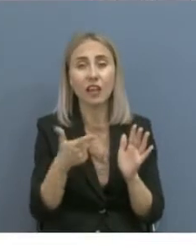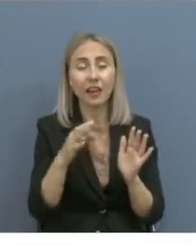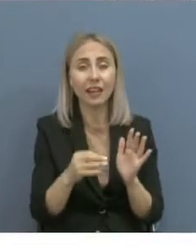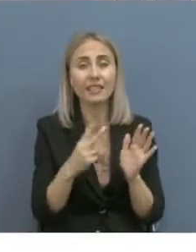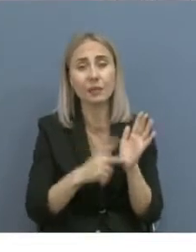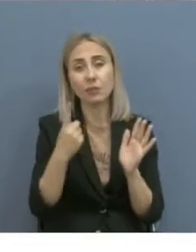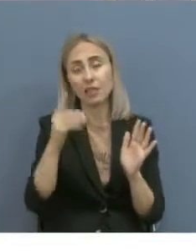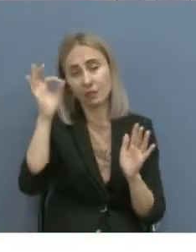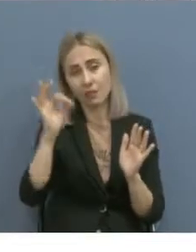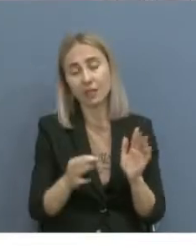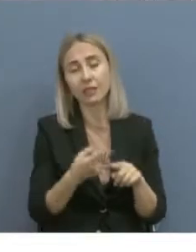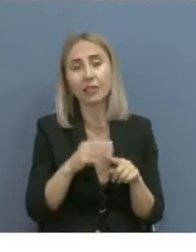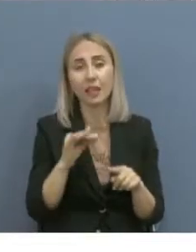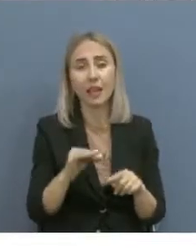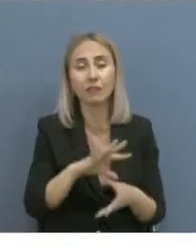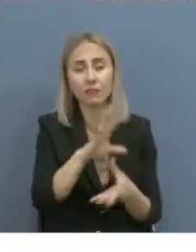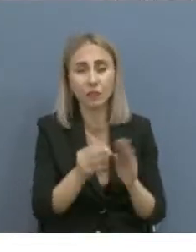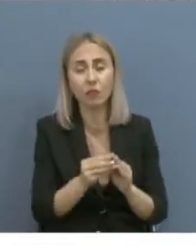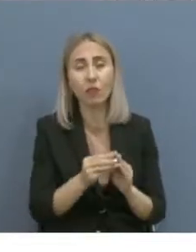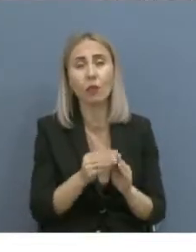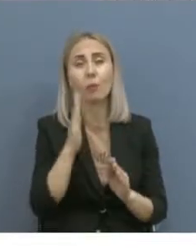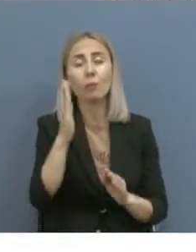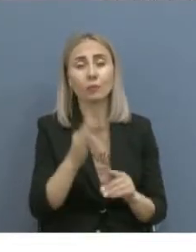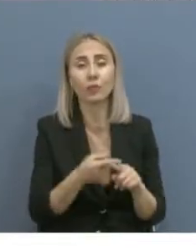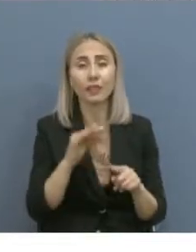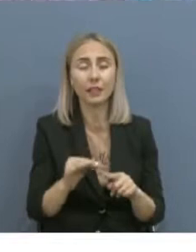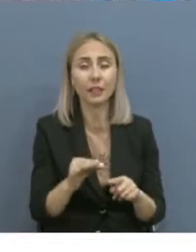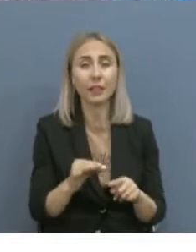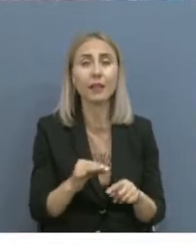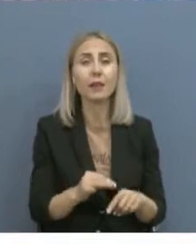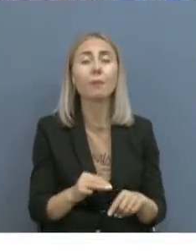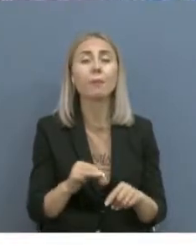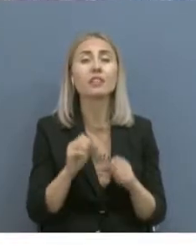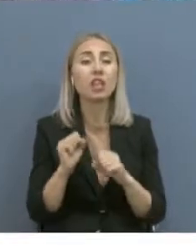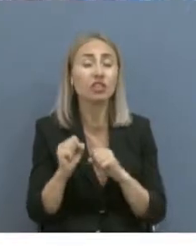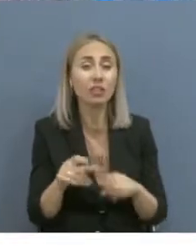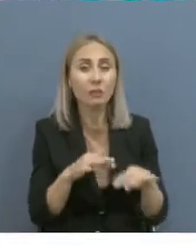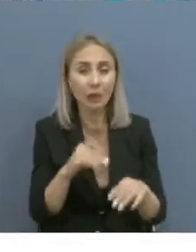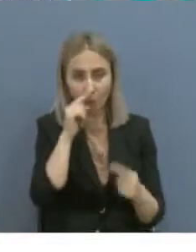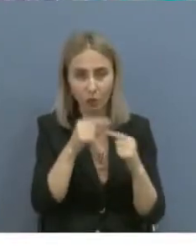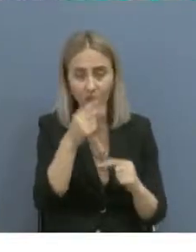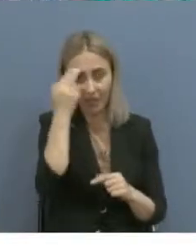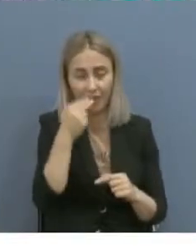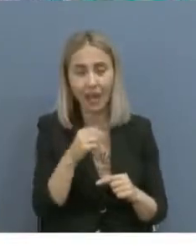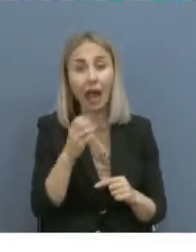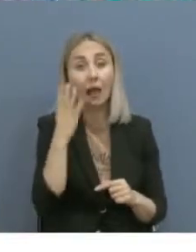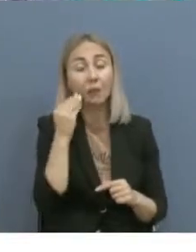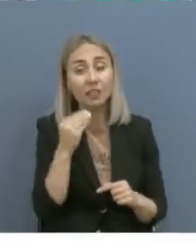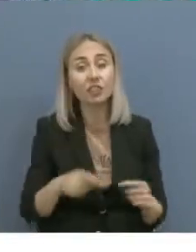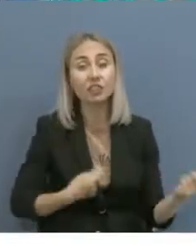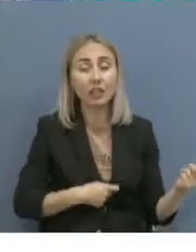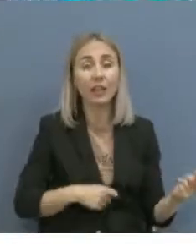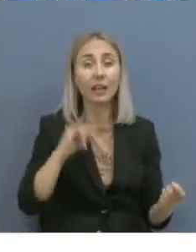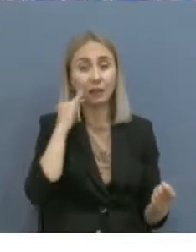71% орындалды деген сөз. Алматы, Жамбыл, Қарағанды мен Павлодар облыстарында итальяндық шегірткеге қарсы күрес